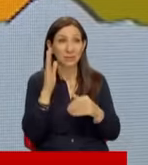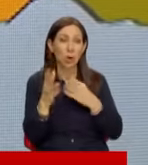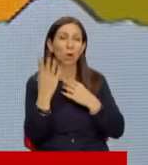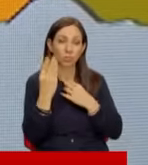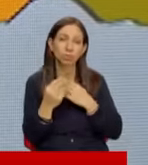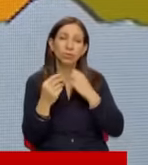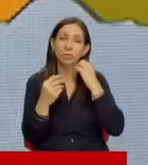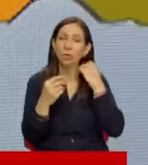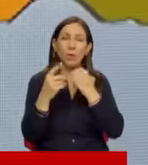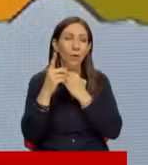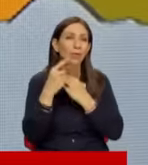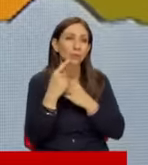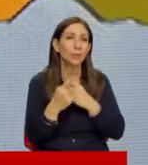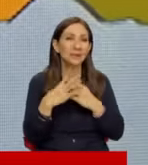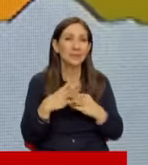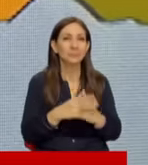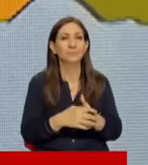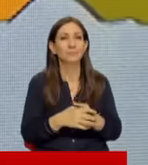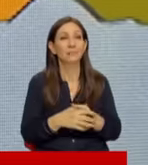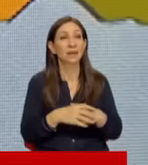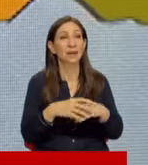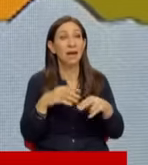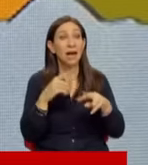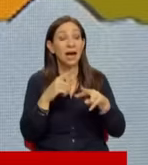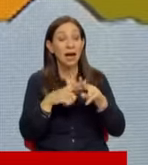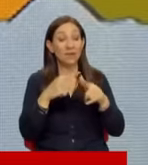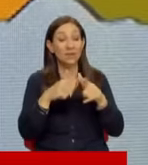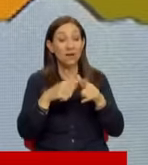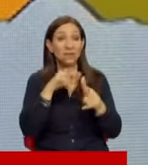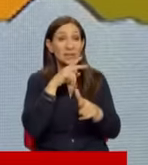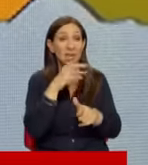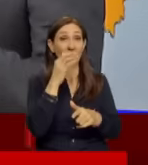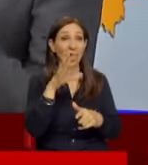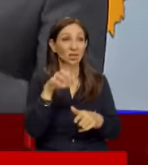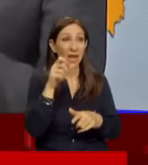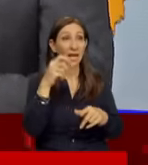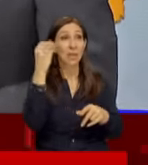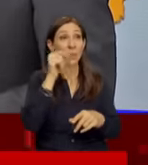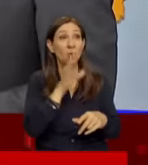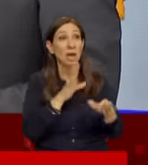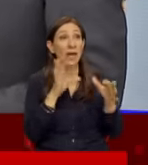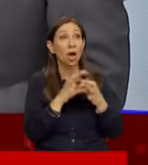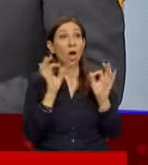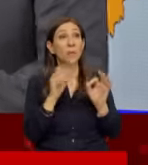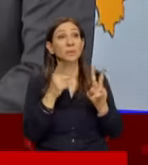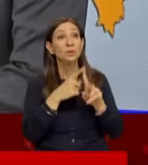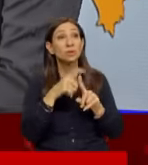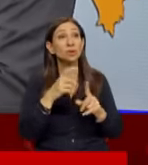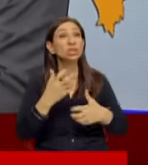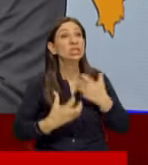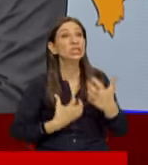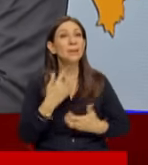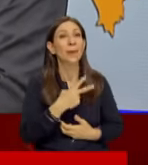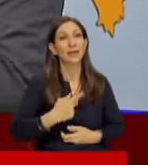olmuştu. Yani o ifadeyi de belirteyim. AFP'nin, Fransız haber ajansının Ekrem İmamoğlu'na dair önemli bir notu. Hırslı